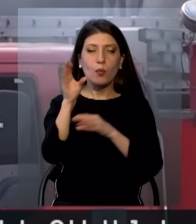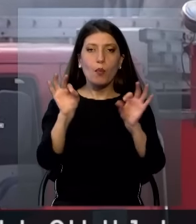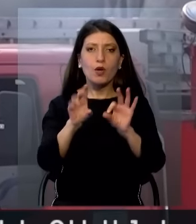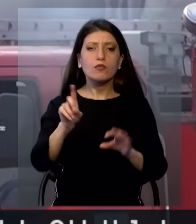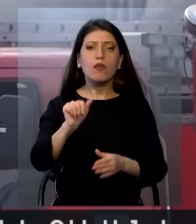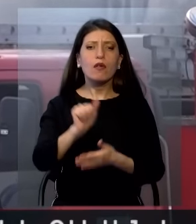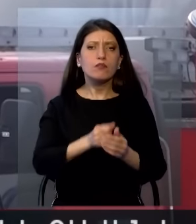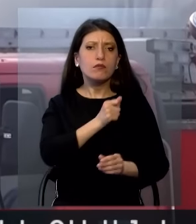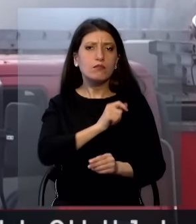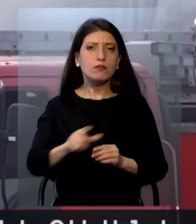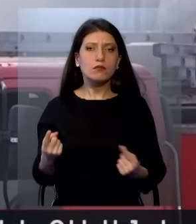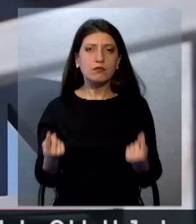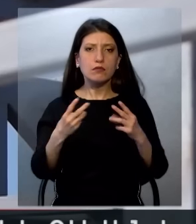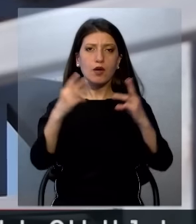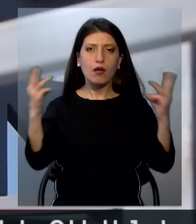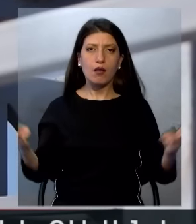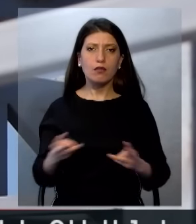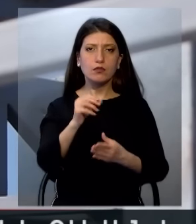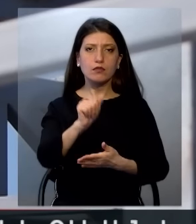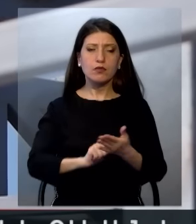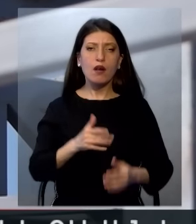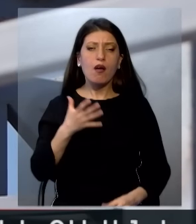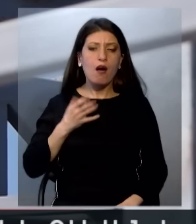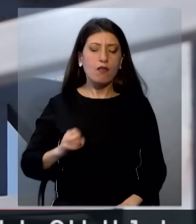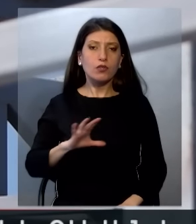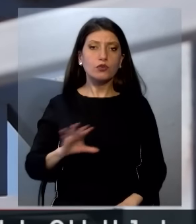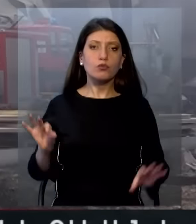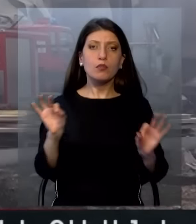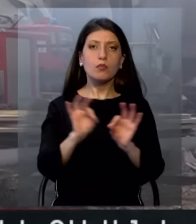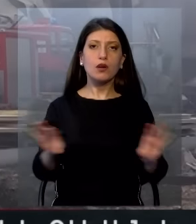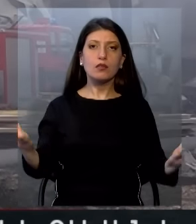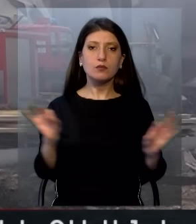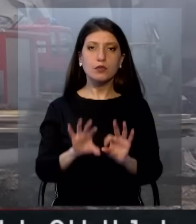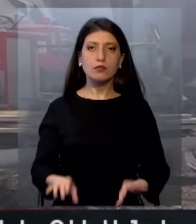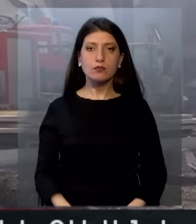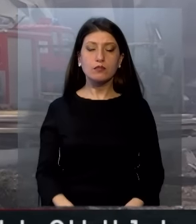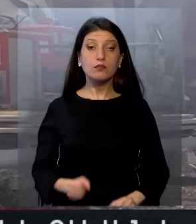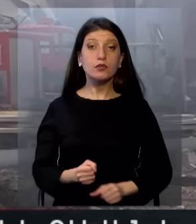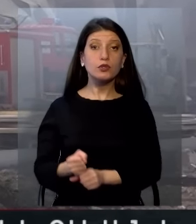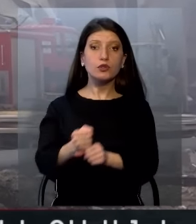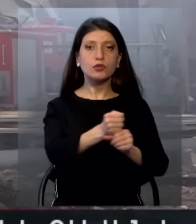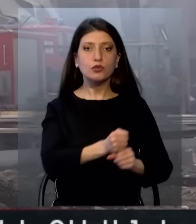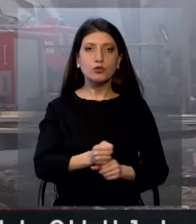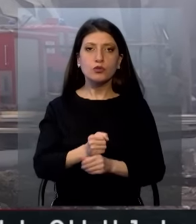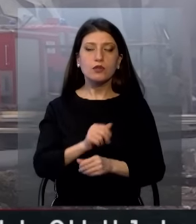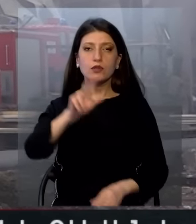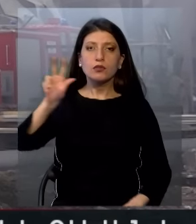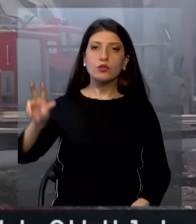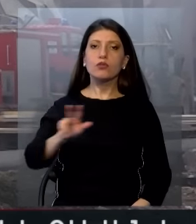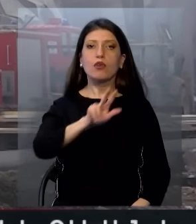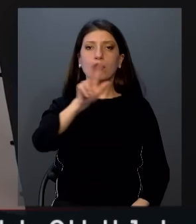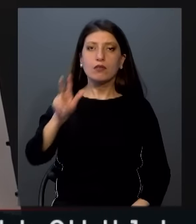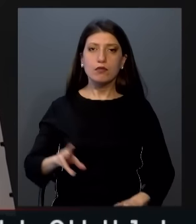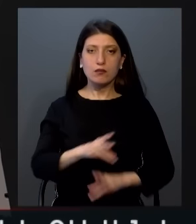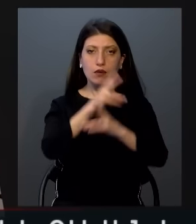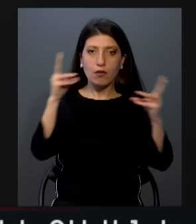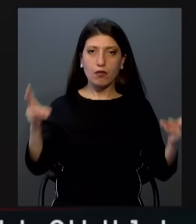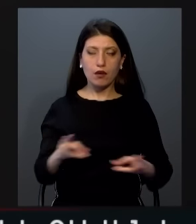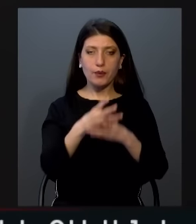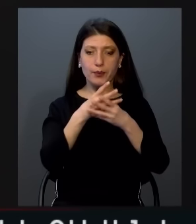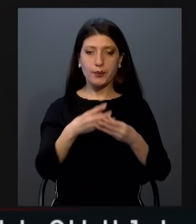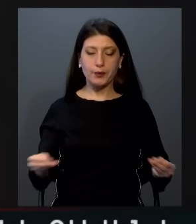կարող էր դառնալ խոշոր հրդեհի պատճառ, սիրտ չունեն խոսելու, ասում են։ Հրշեջներից ավելի քան 3 ժամ է պահանջվել կրակը